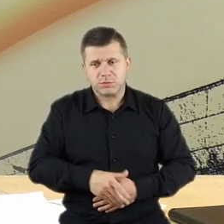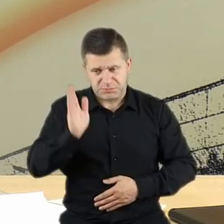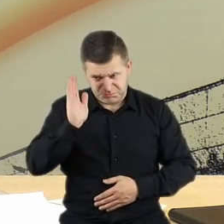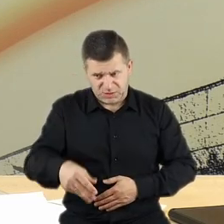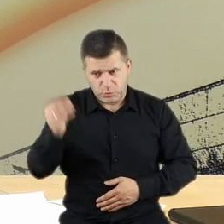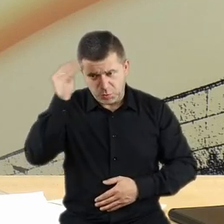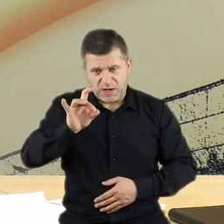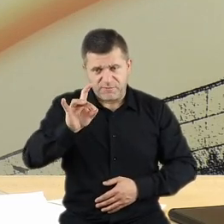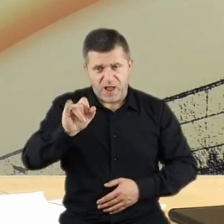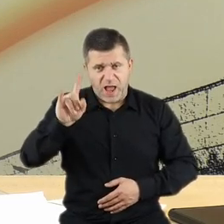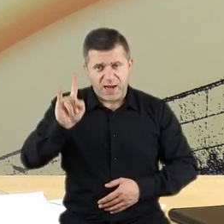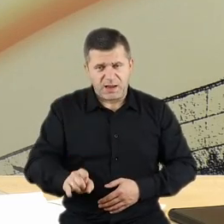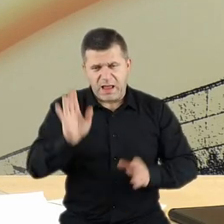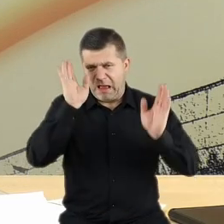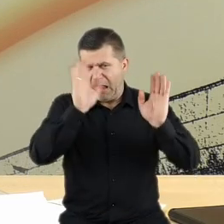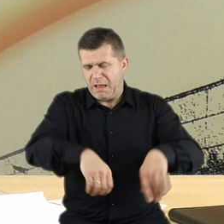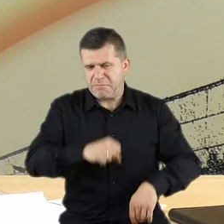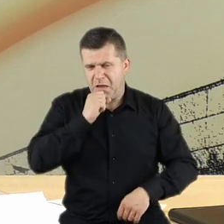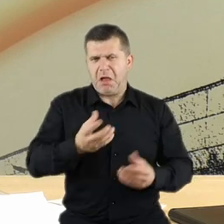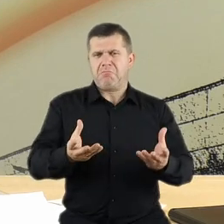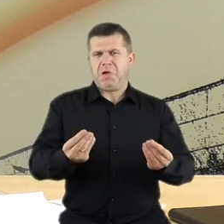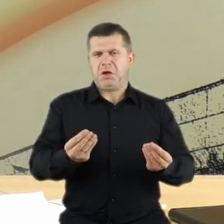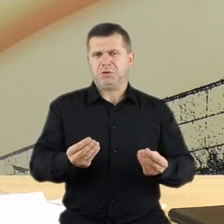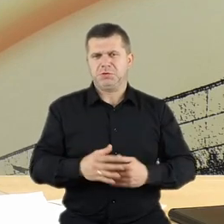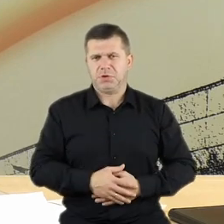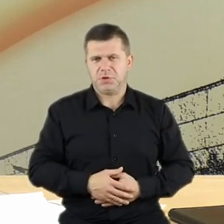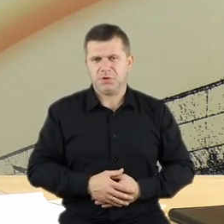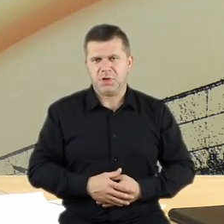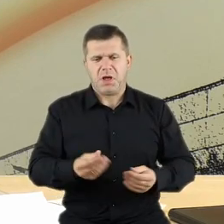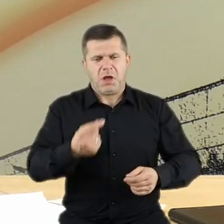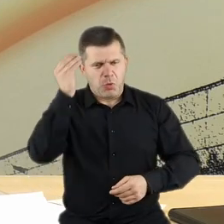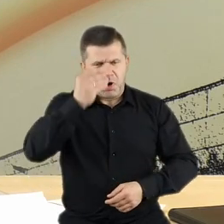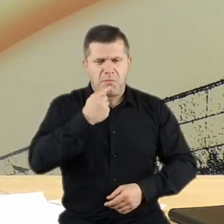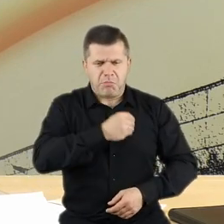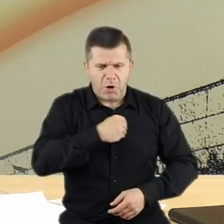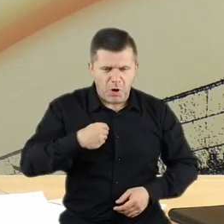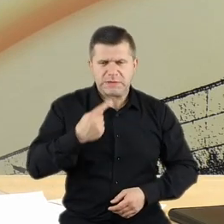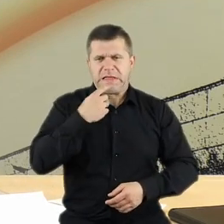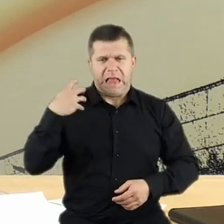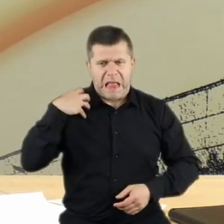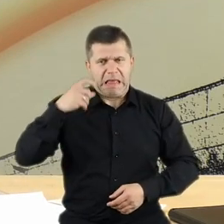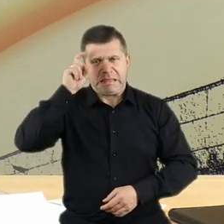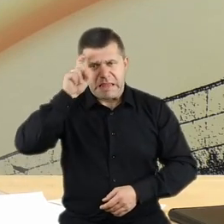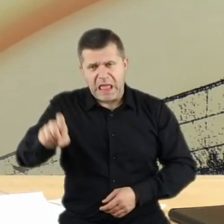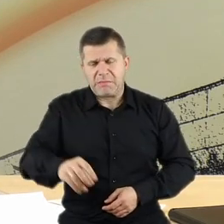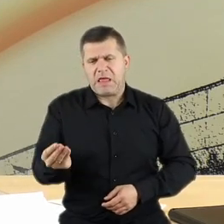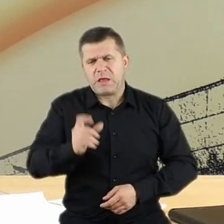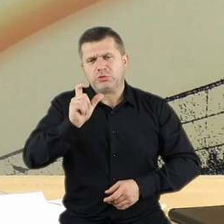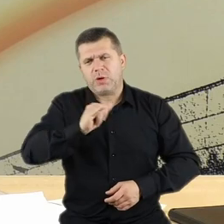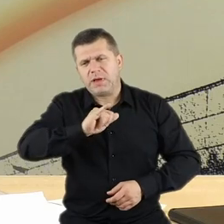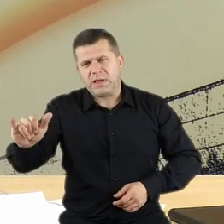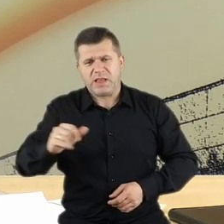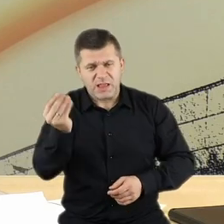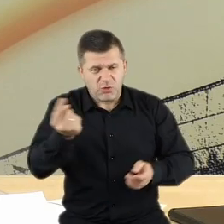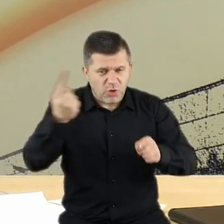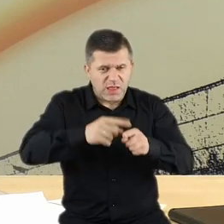Oj babciu A po co mi Uczę się już i taki Polskiego i angielskiego i niemieckiego jeszcze jakieś tam gwary się będę uczyć